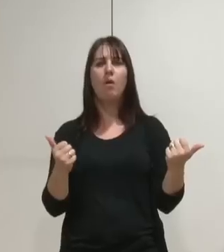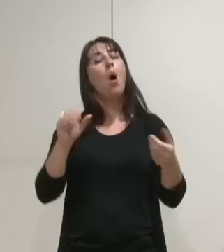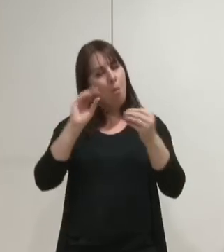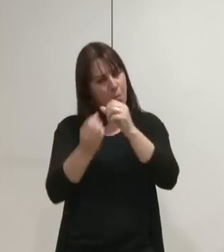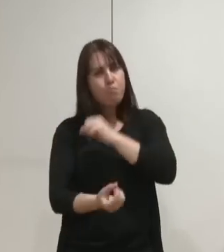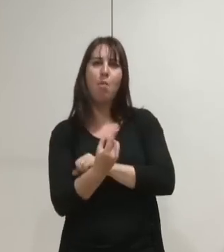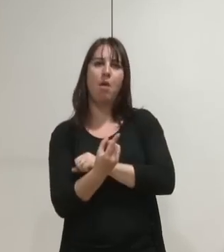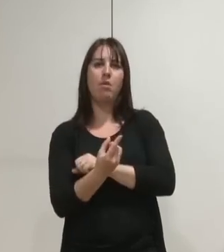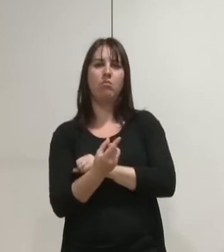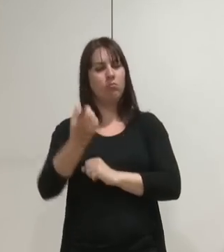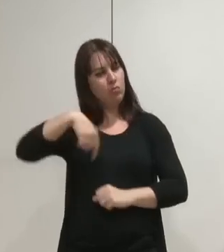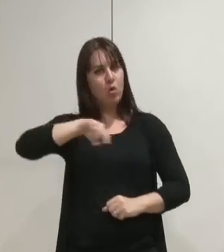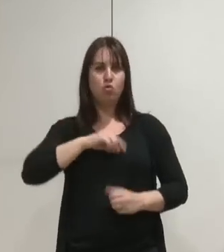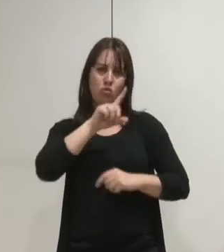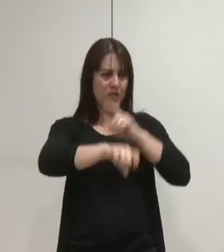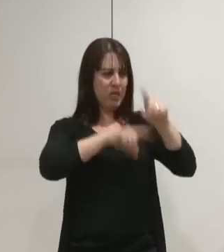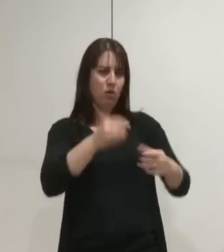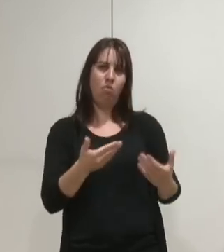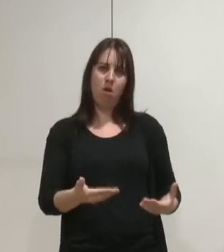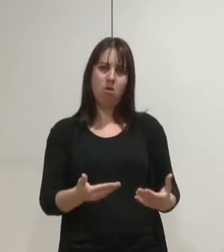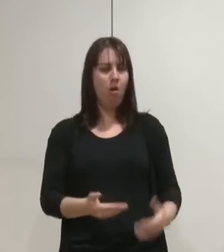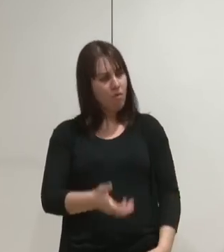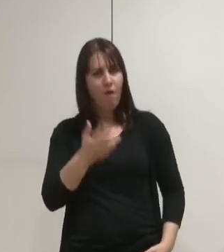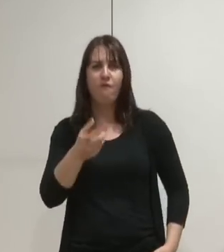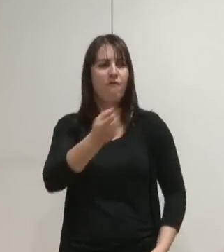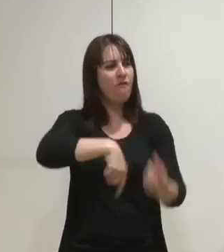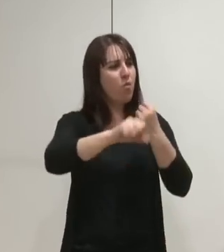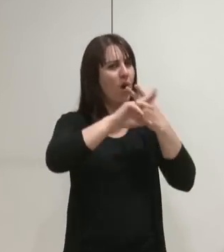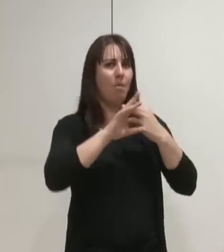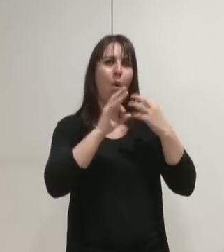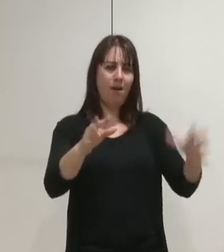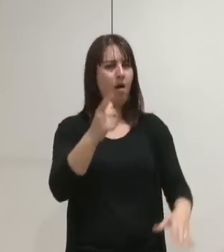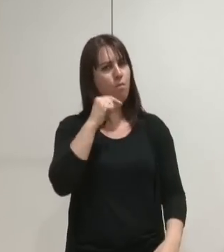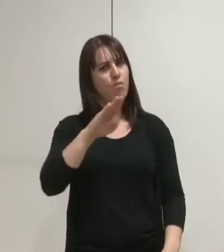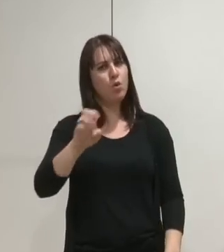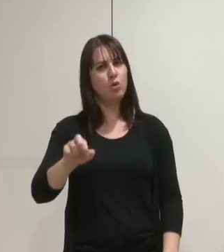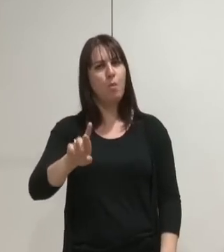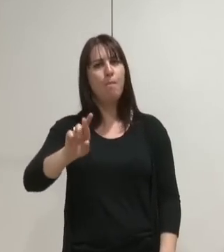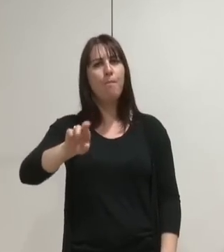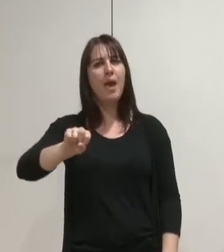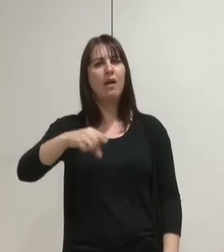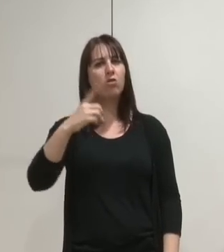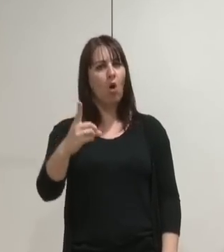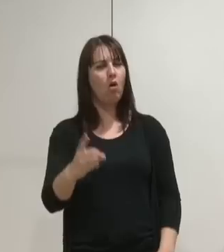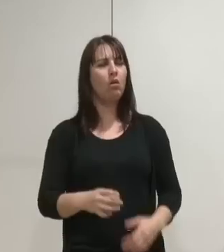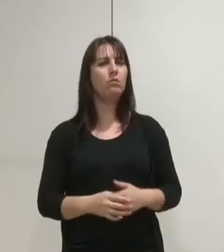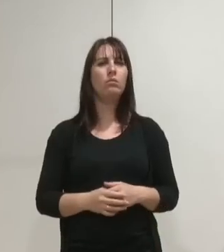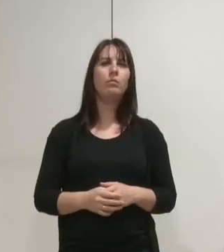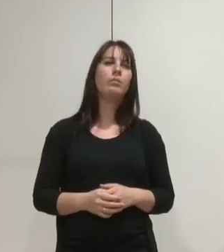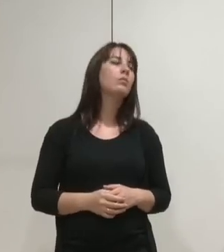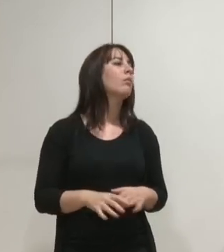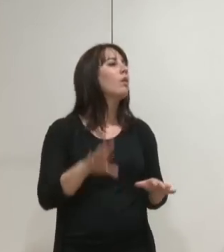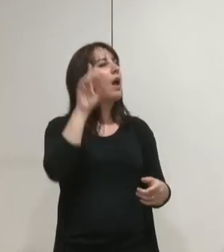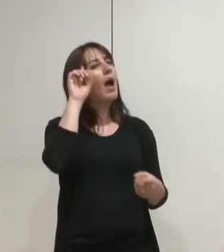voilà ce sur quoi nous avons interroger voilà ce sur quoi vous n'avez pas répondu Monsieur Bertrand allez sur ce ce